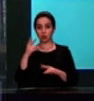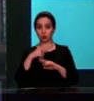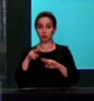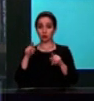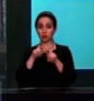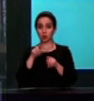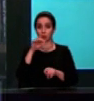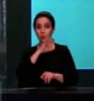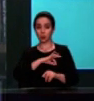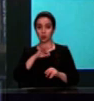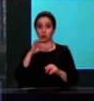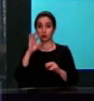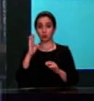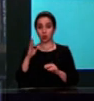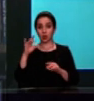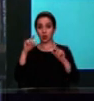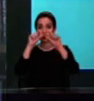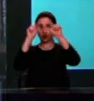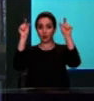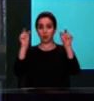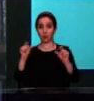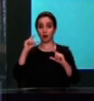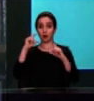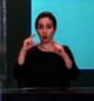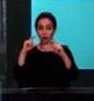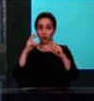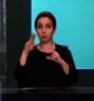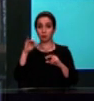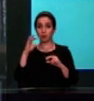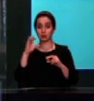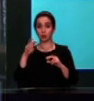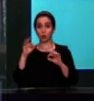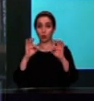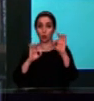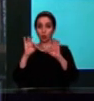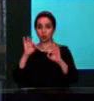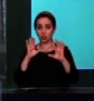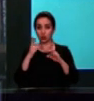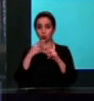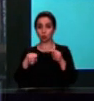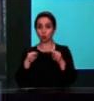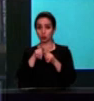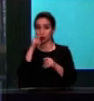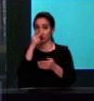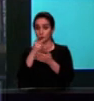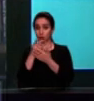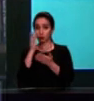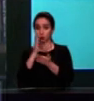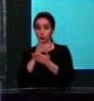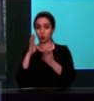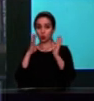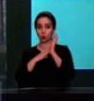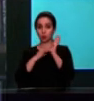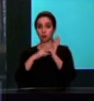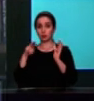Bunda parametr qiymat sifatida ramka qalinligi pikselida o'lchanadi, ya'ni quyidagi ko'rib turganingiz